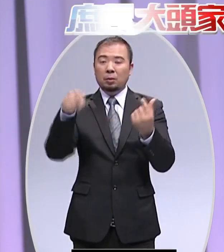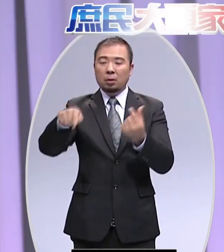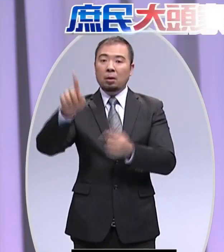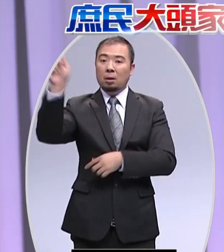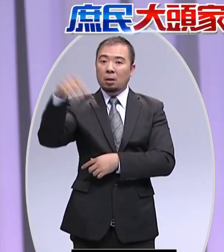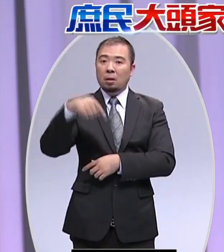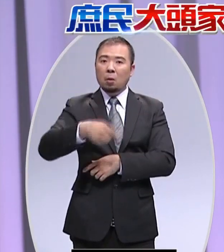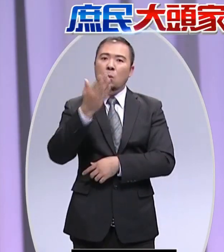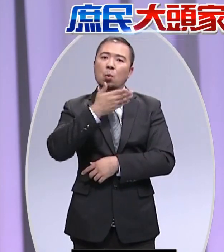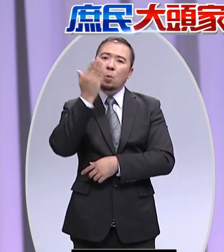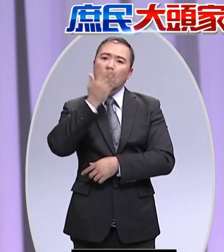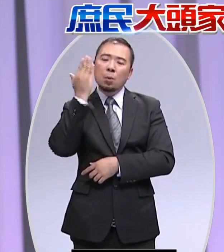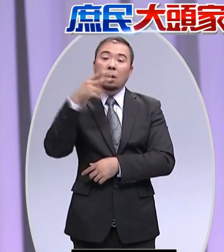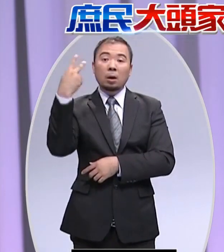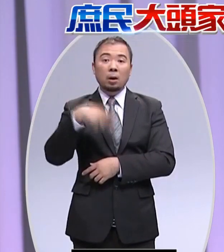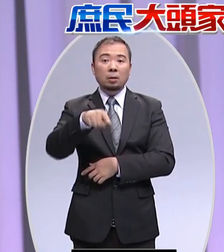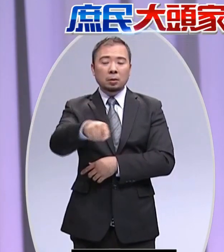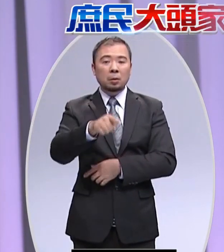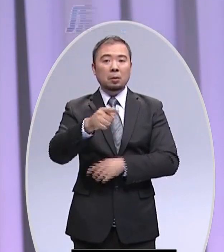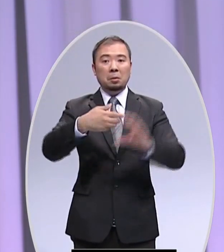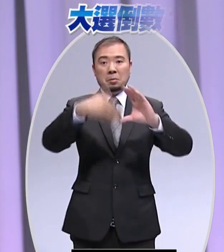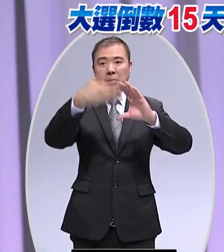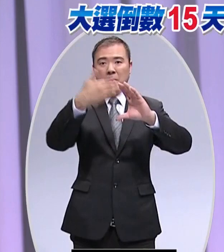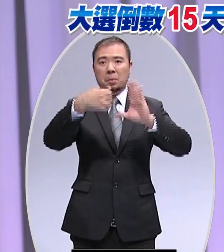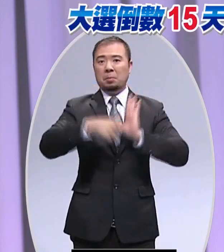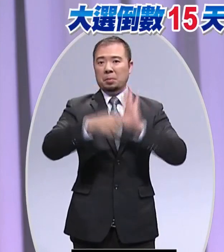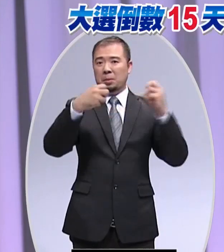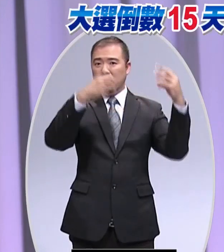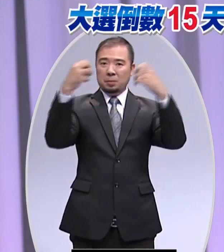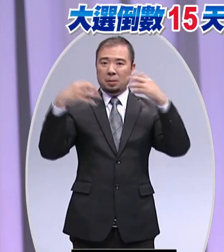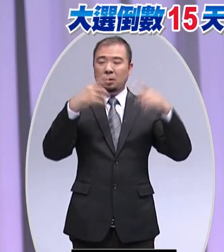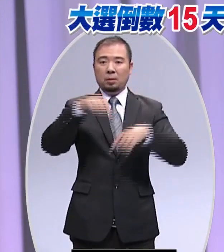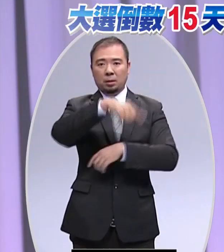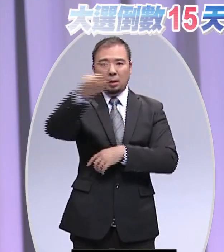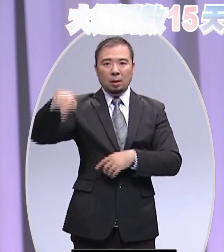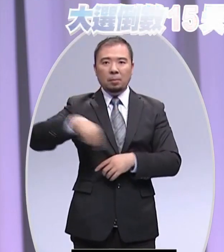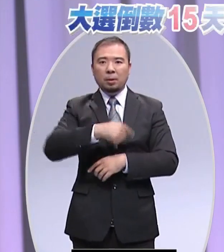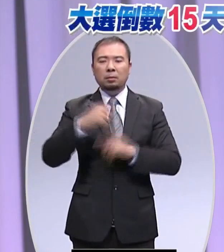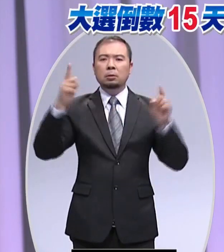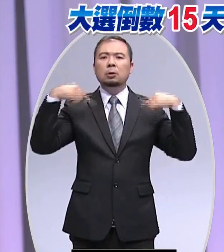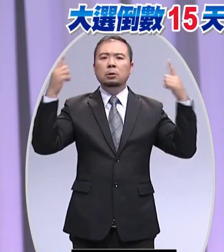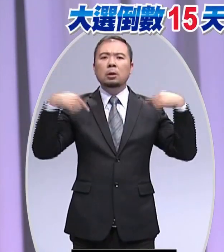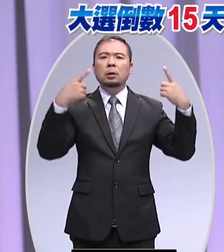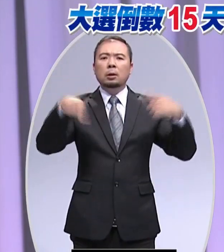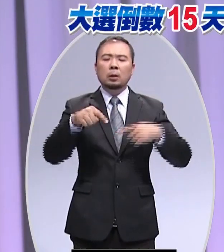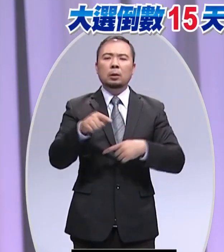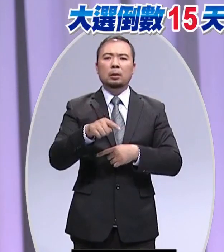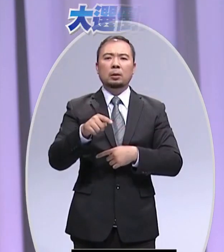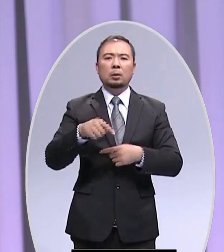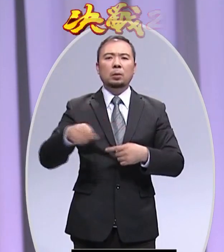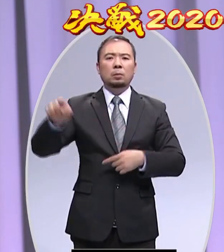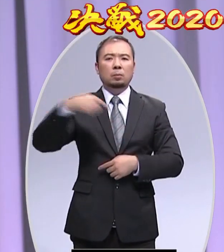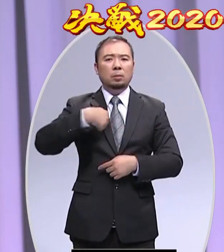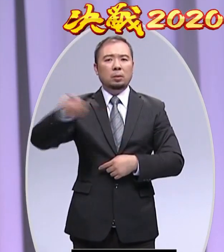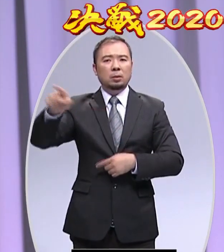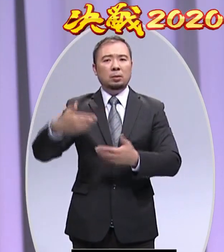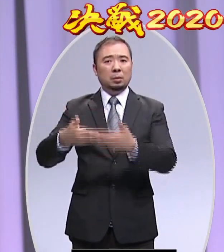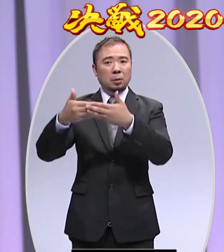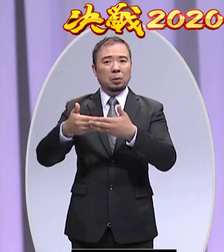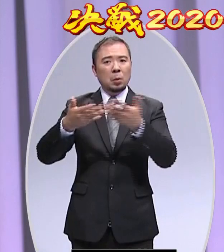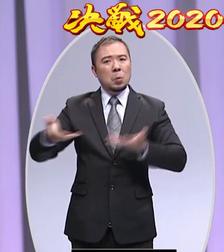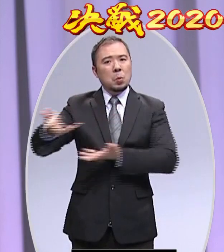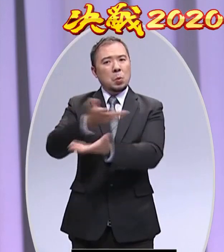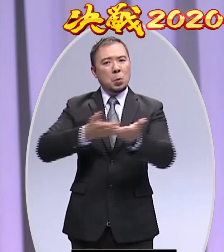演艺人员，他们明明是两岸和平交流的拥护者，现在却成为两岸